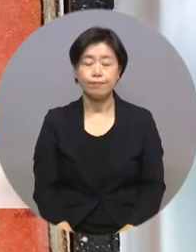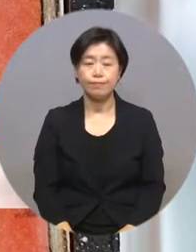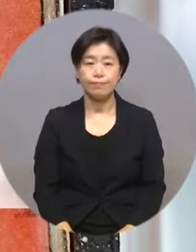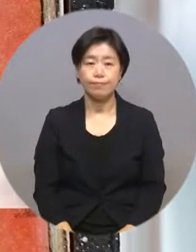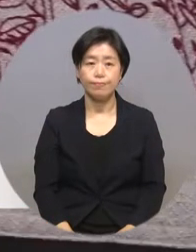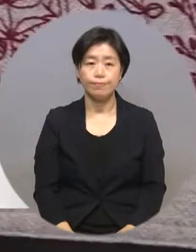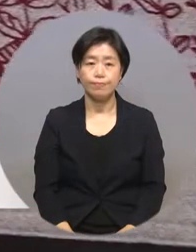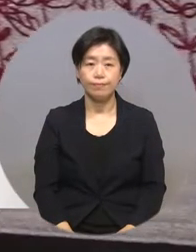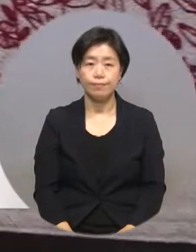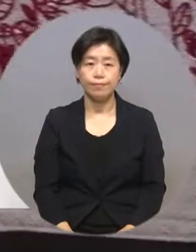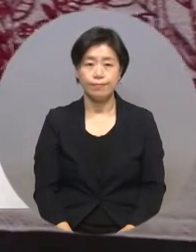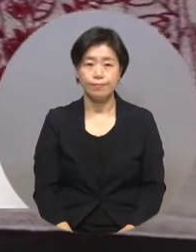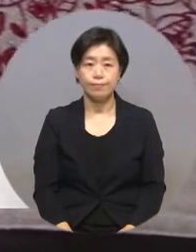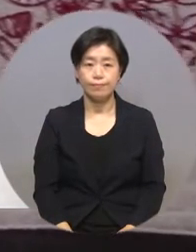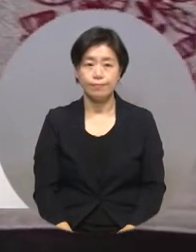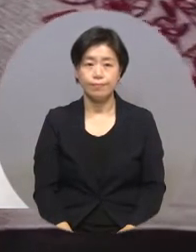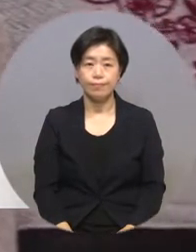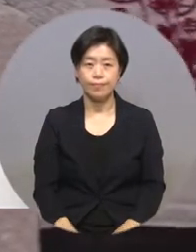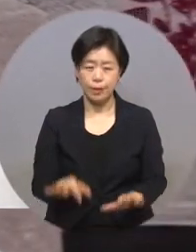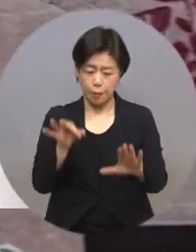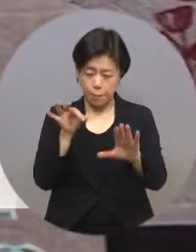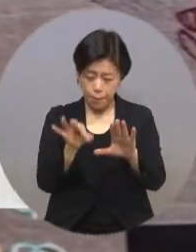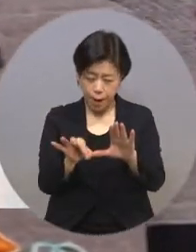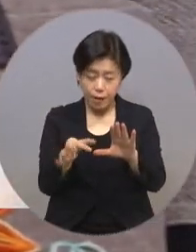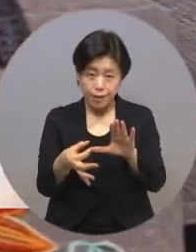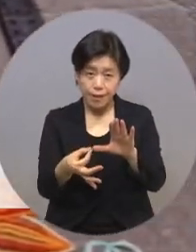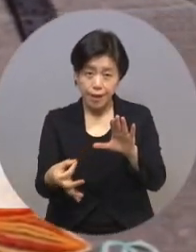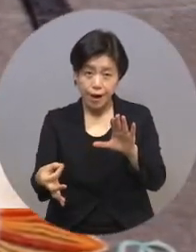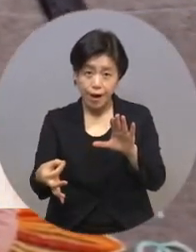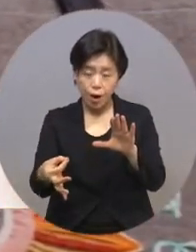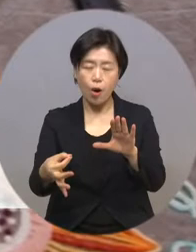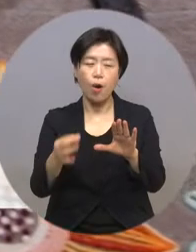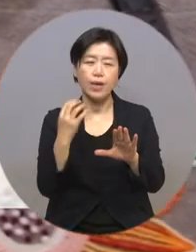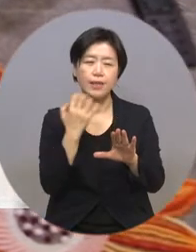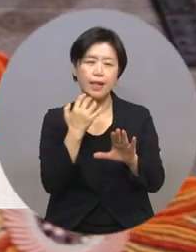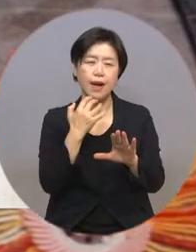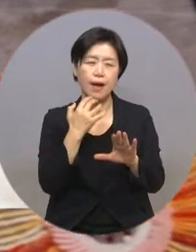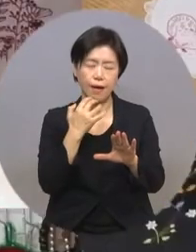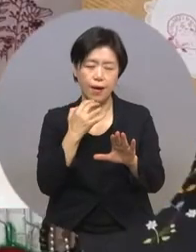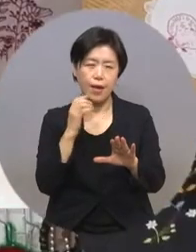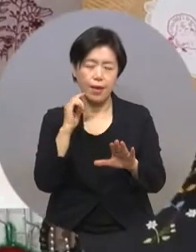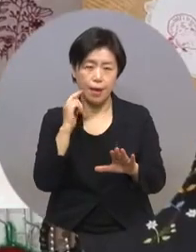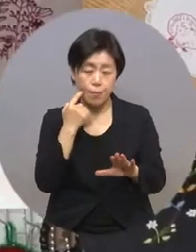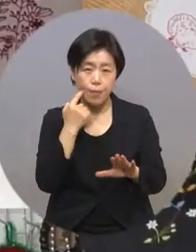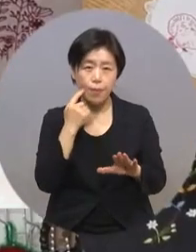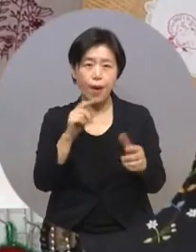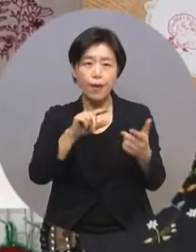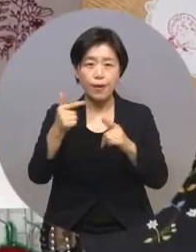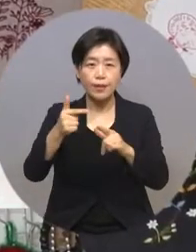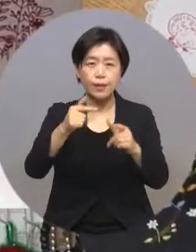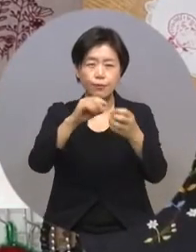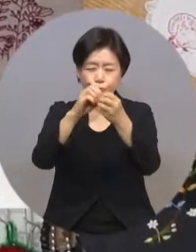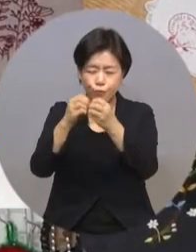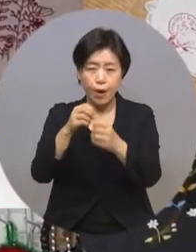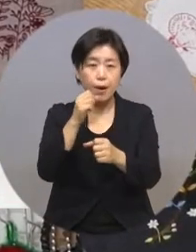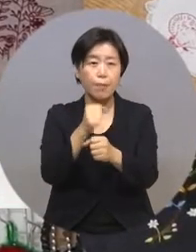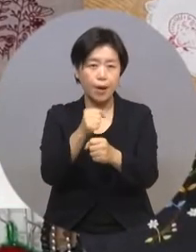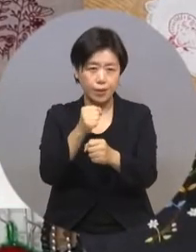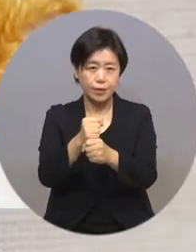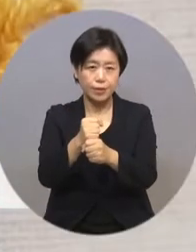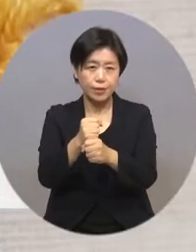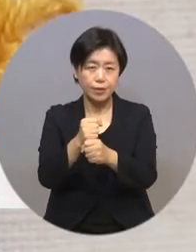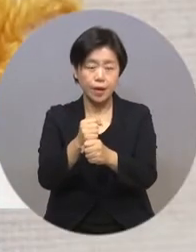있습니다 한 땀에 바느질로 오색찬란한 생명을 불어넣는 김민영 작가